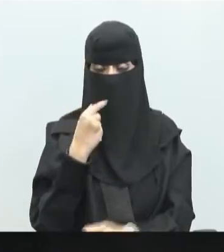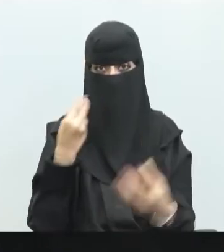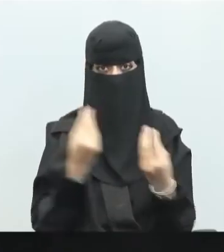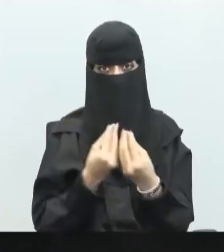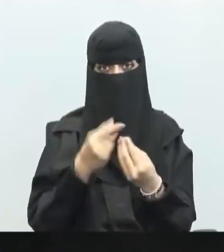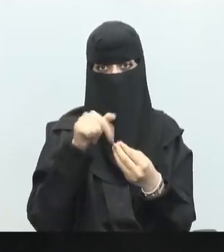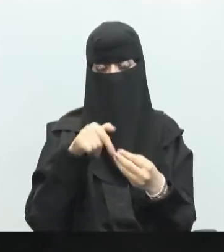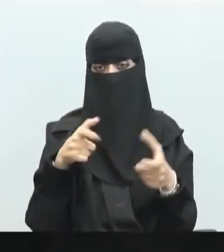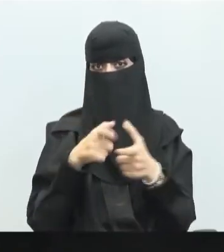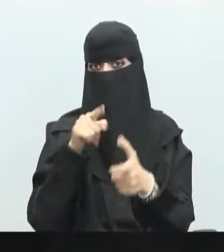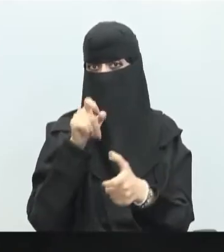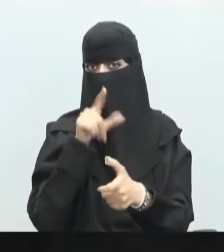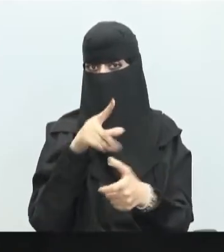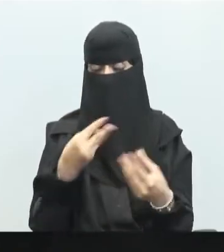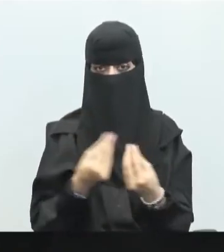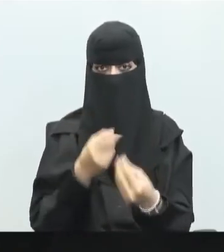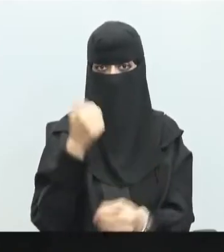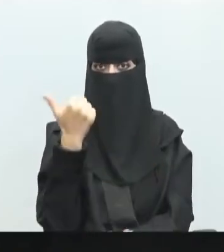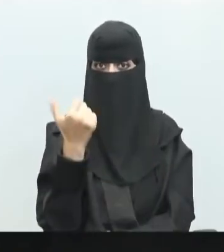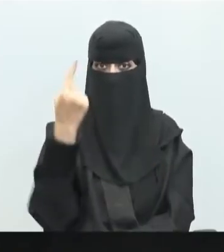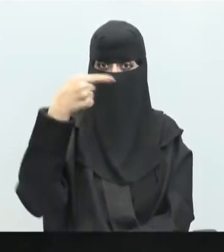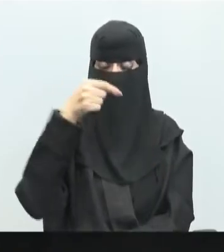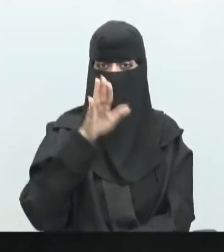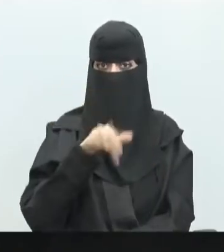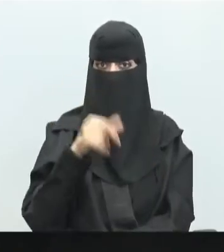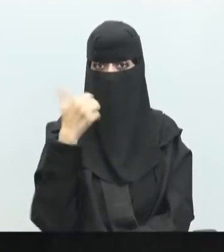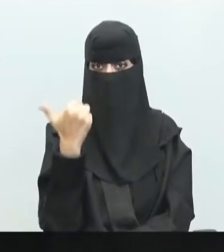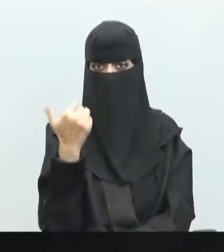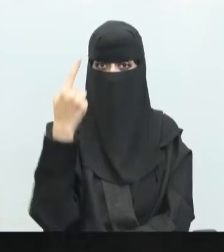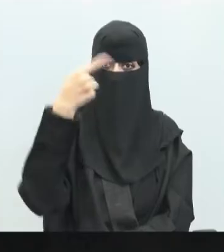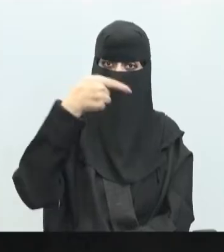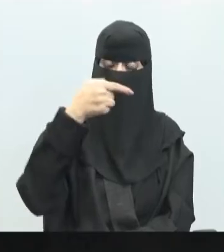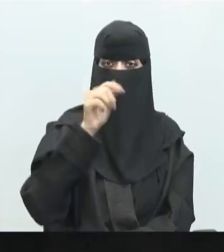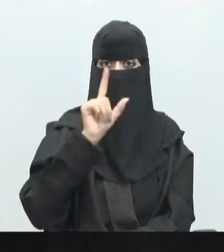يلا مع بعض سته عشر 16